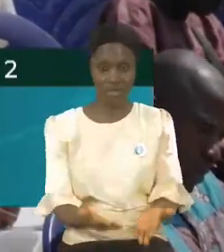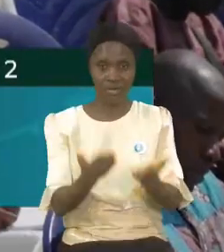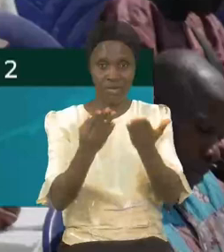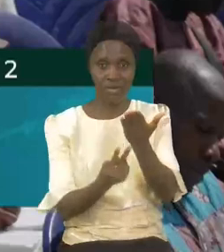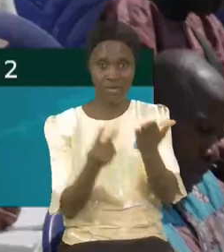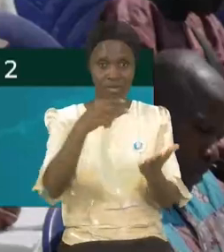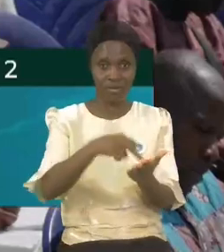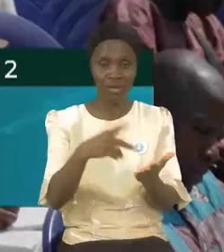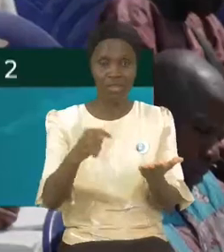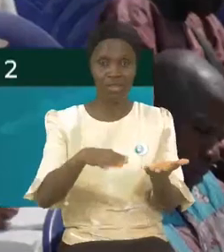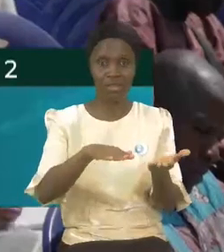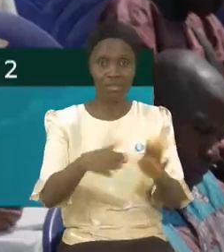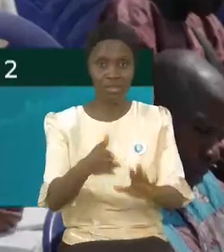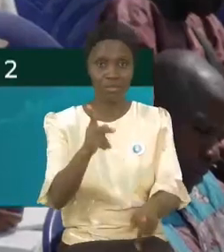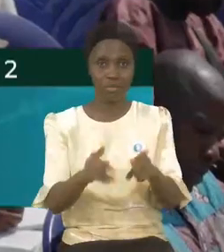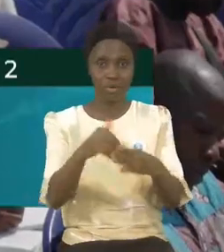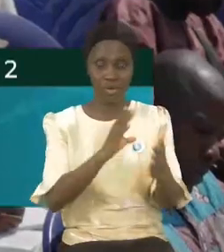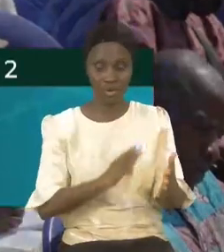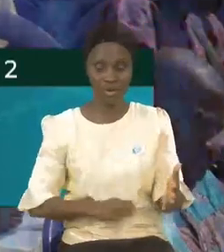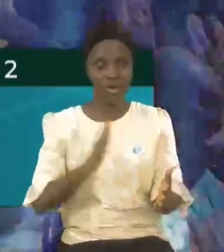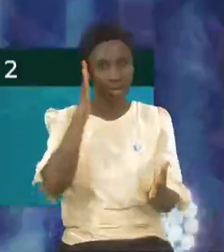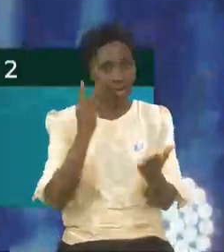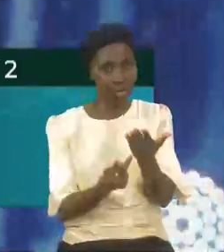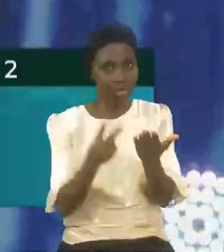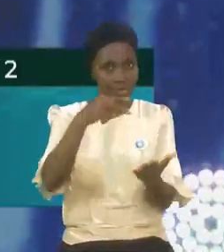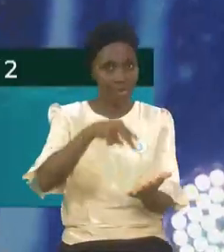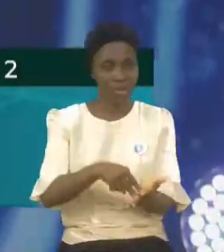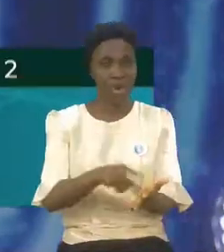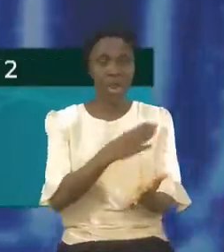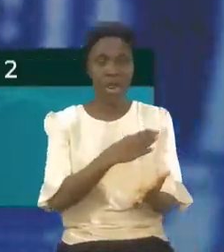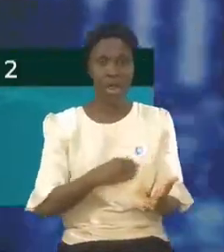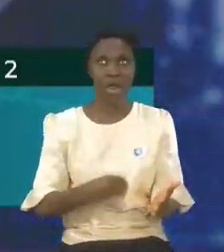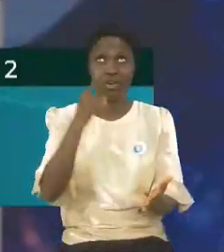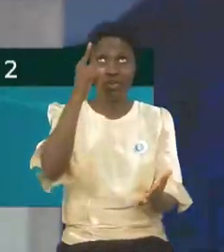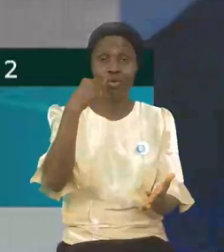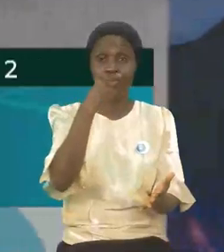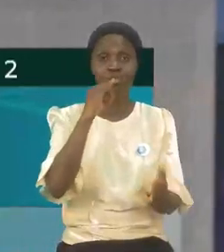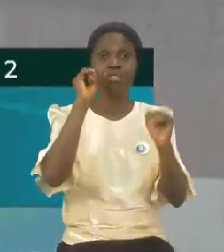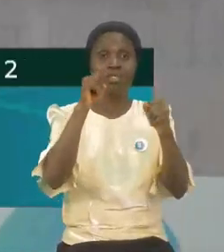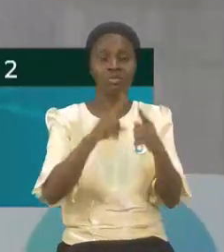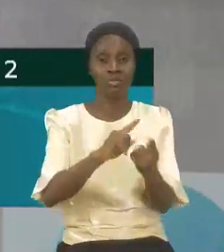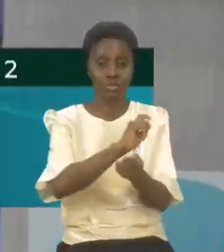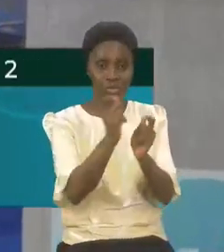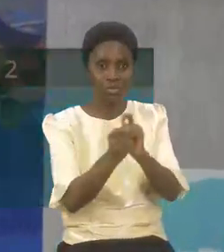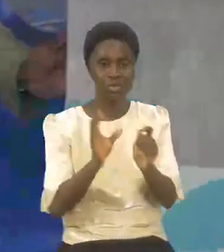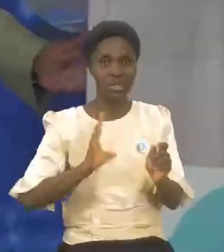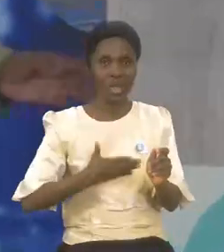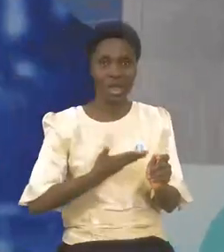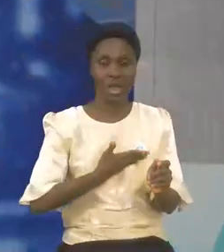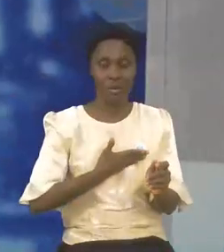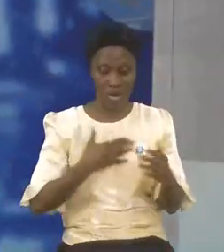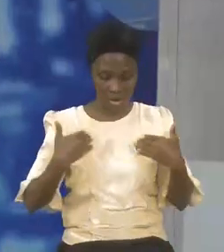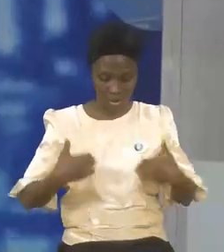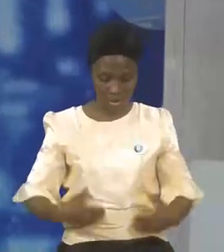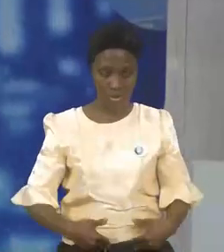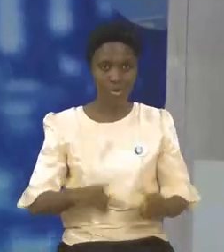Christ ressusciteront, et puis par celui que autant marqué sera en mesure de transformer